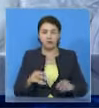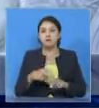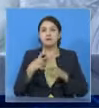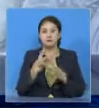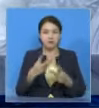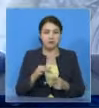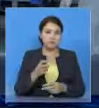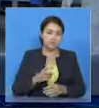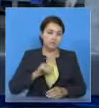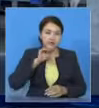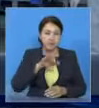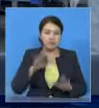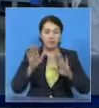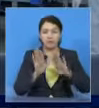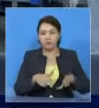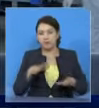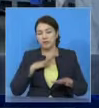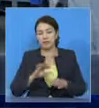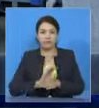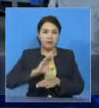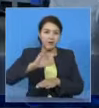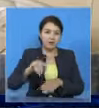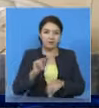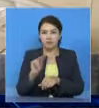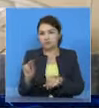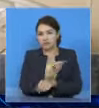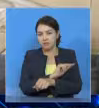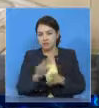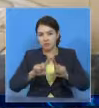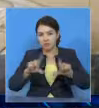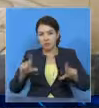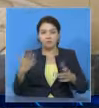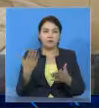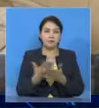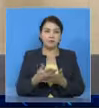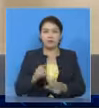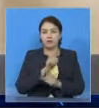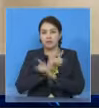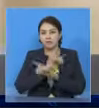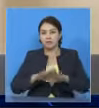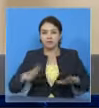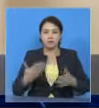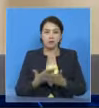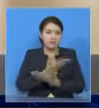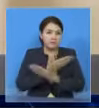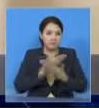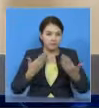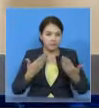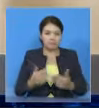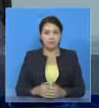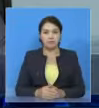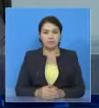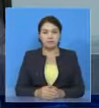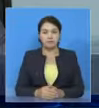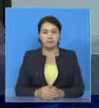профильных специалистов, и только после этого отправляются на стационарное лечение. При этом летальных исходов среди детей на сегодняшний день не